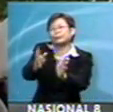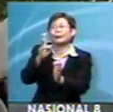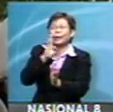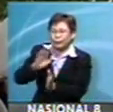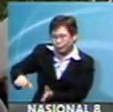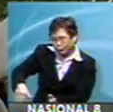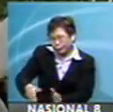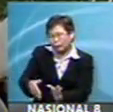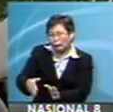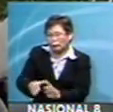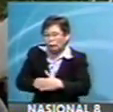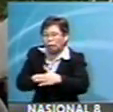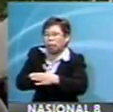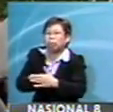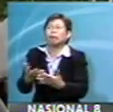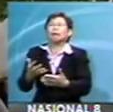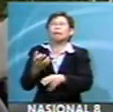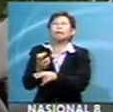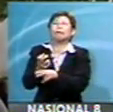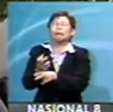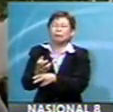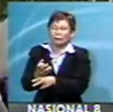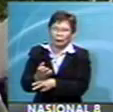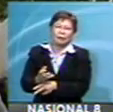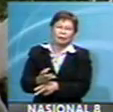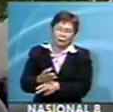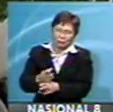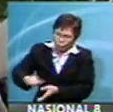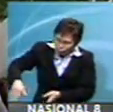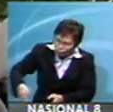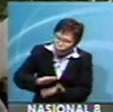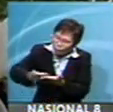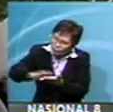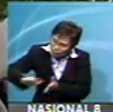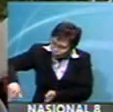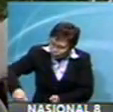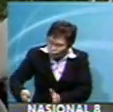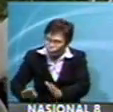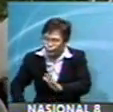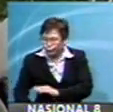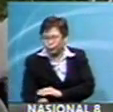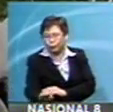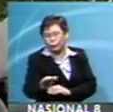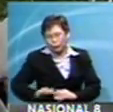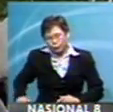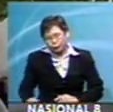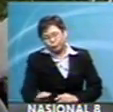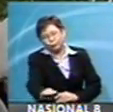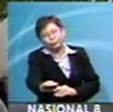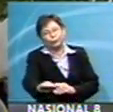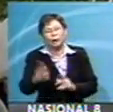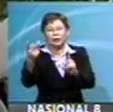air ini tidak bertakung lah, dan juga saluran itu keluar ke sungai yang